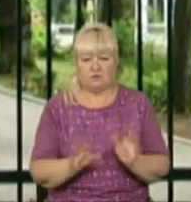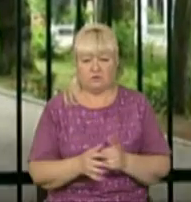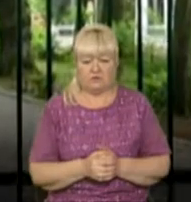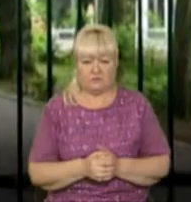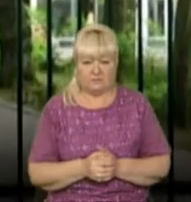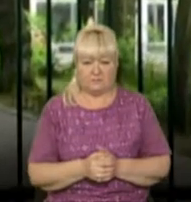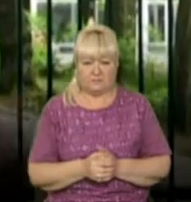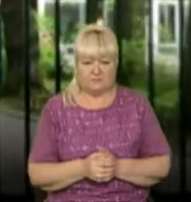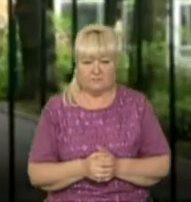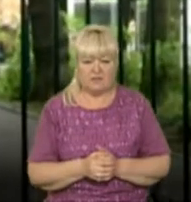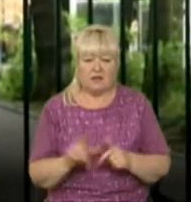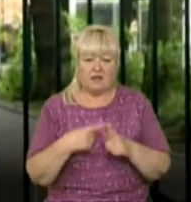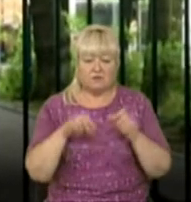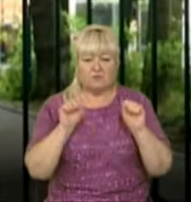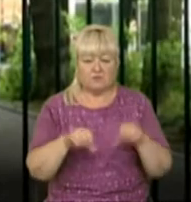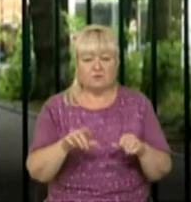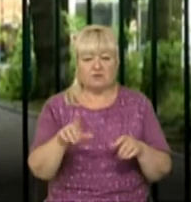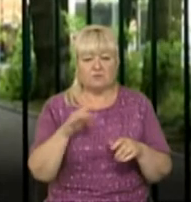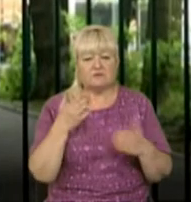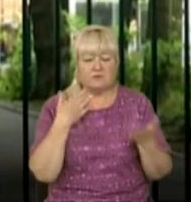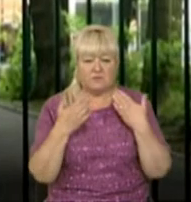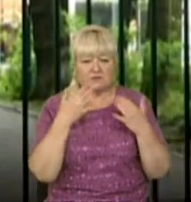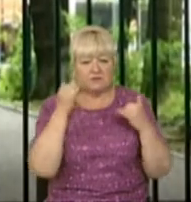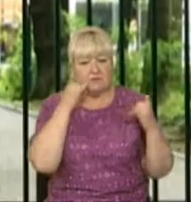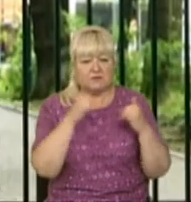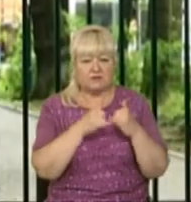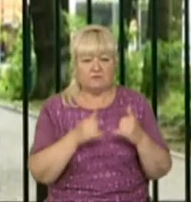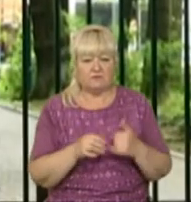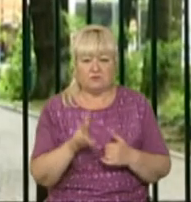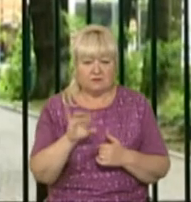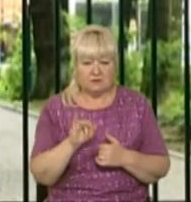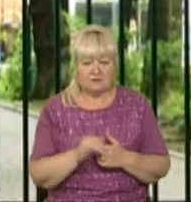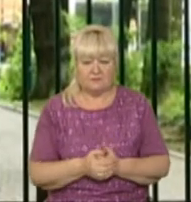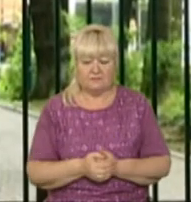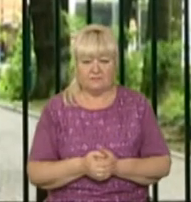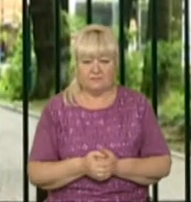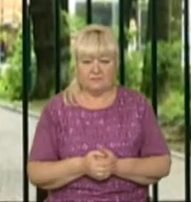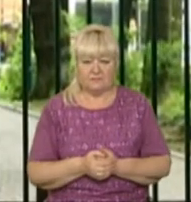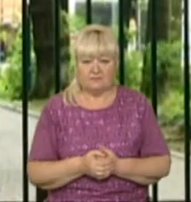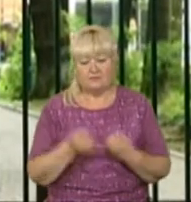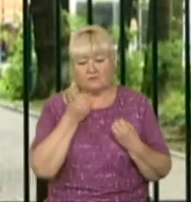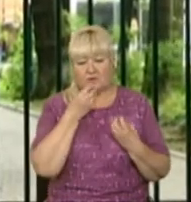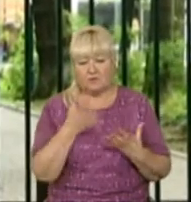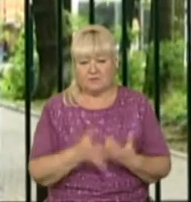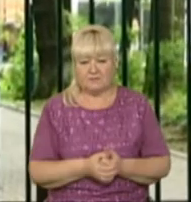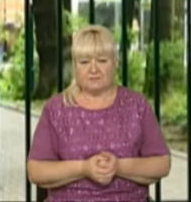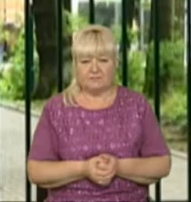чи не могли б спілкувати з вами по телефону. Ні. Добре.